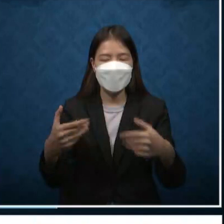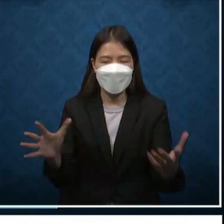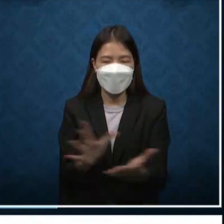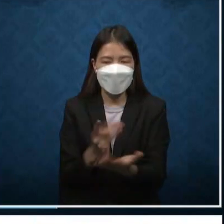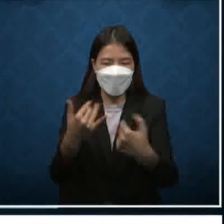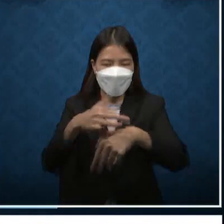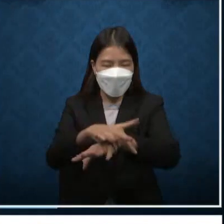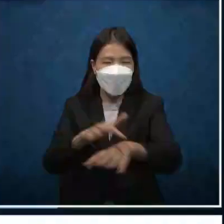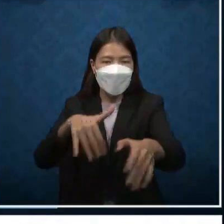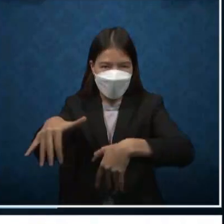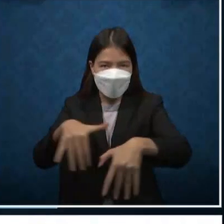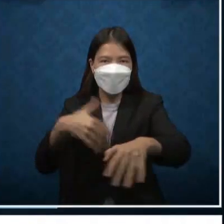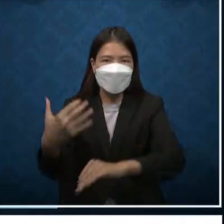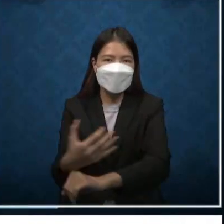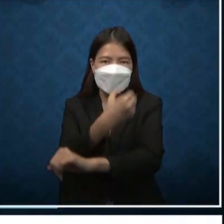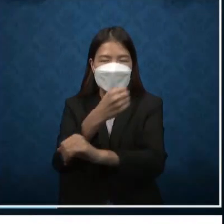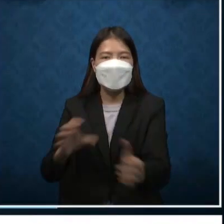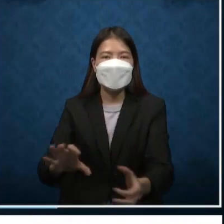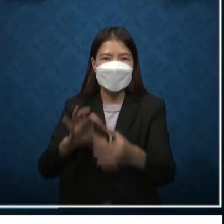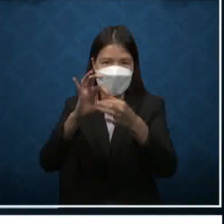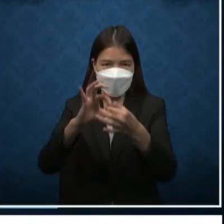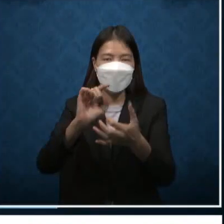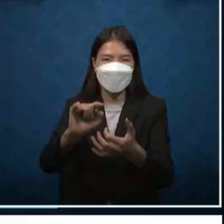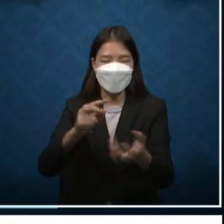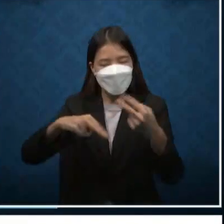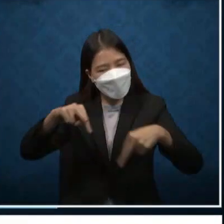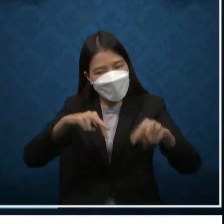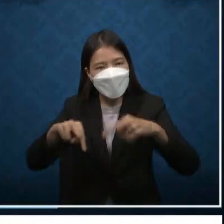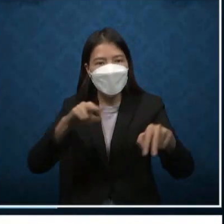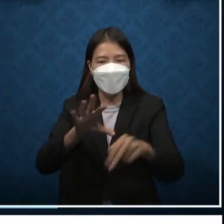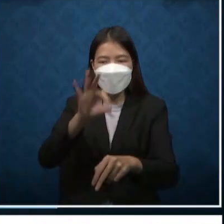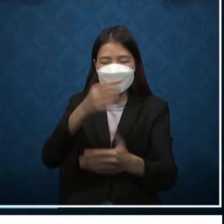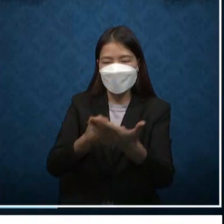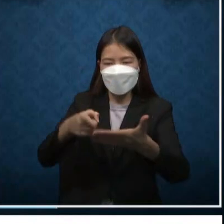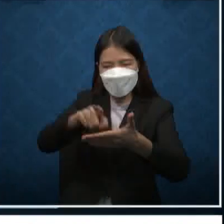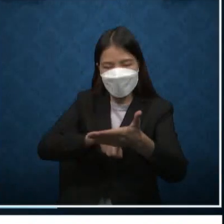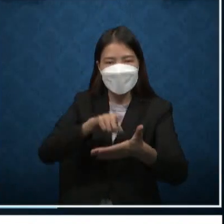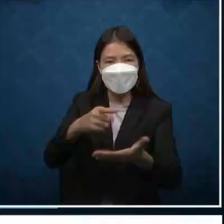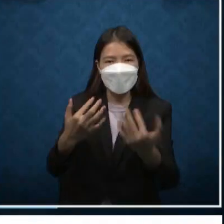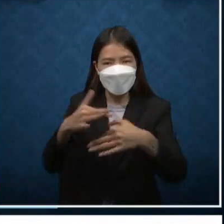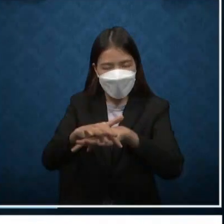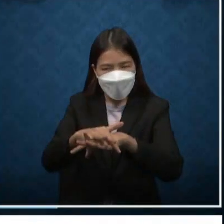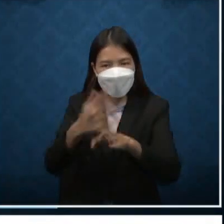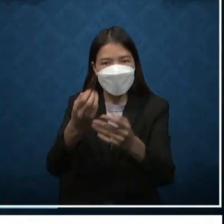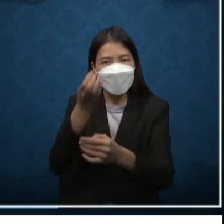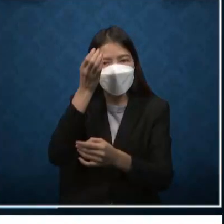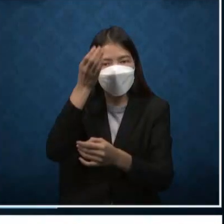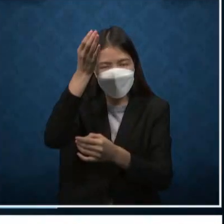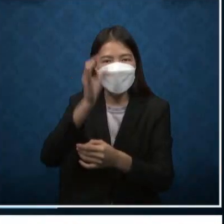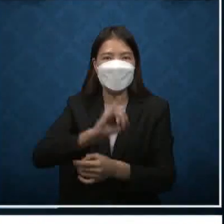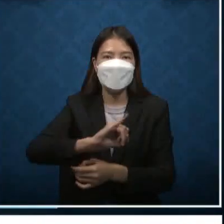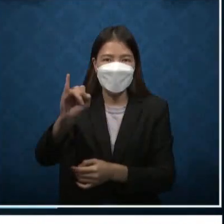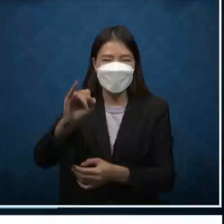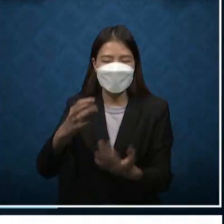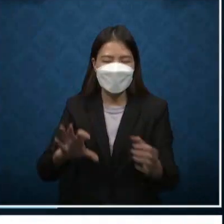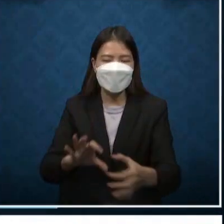องประชาชนหรอให้ประชาชนมีส่วนร่วมในการสวสอบการเลือกตั้งและให้ความรที่ตรงต้องเกี่วกับโ